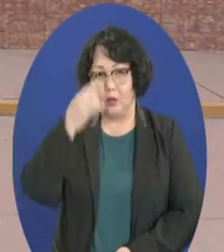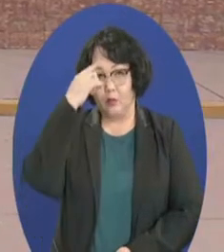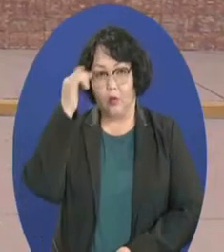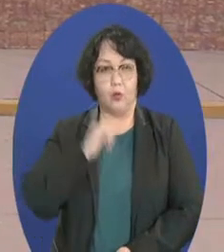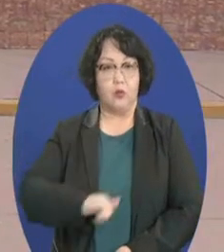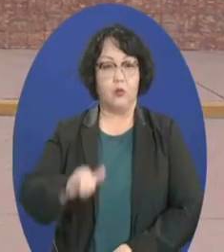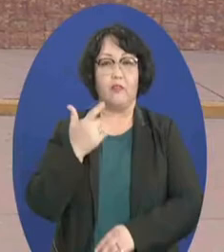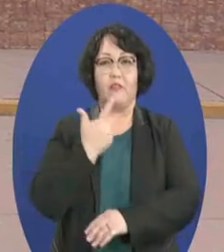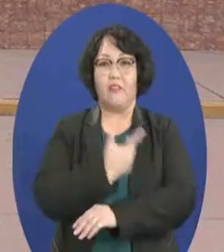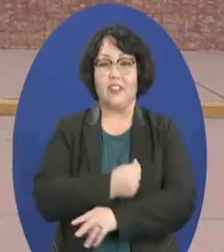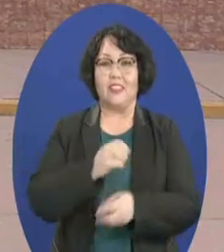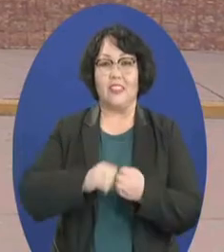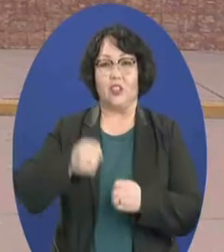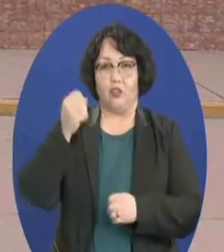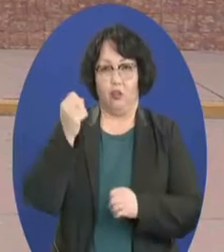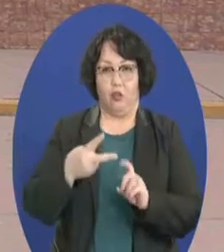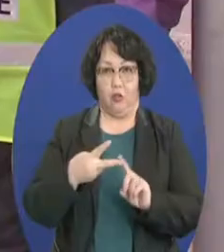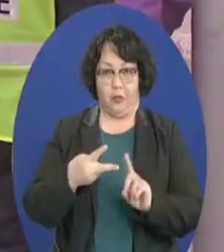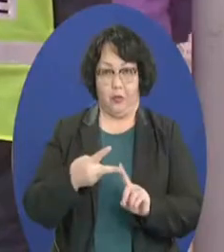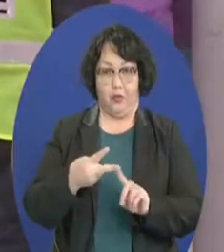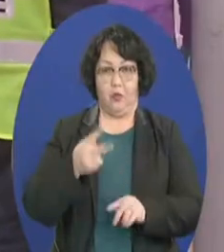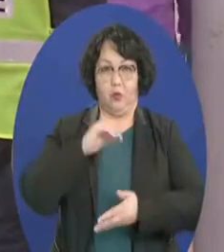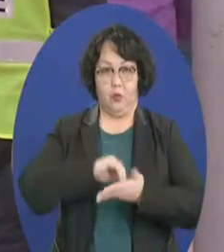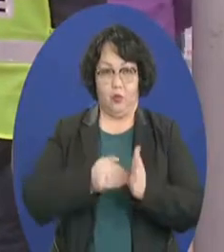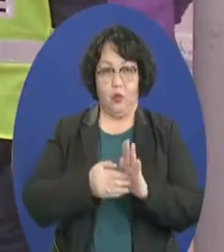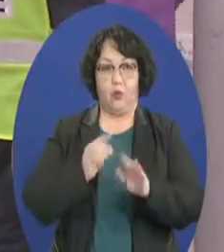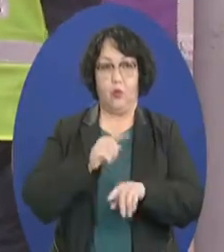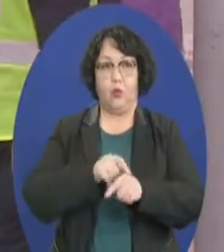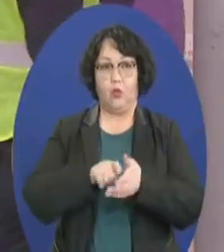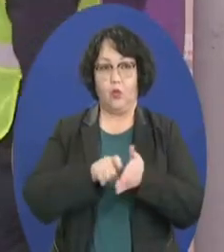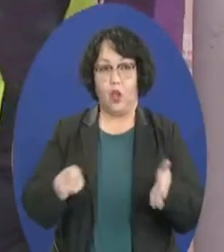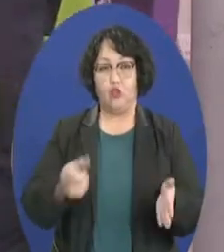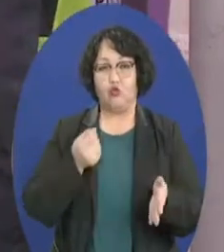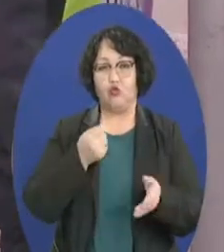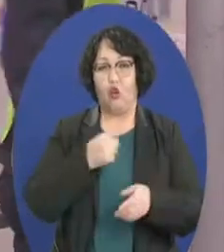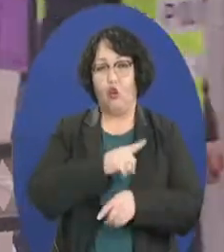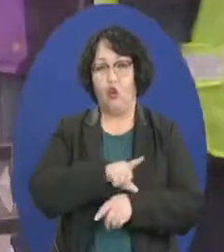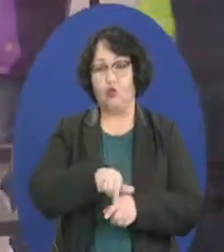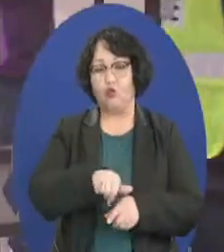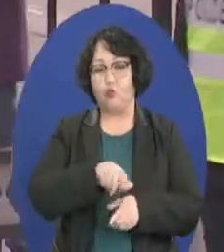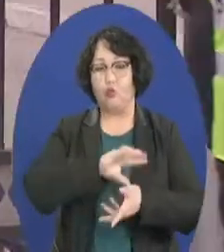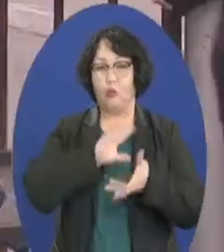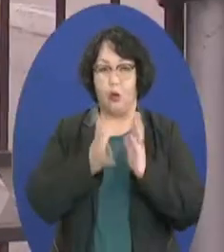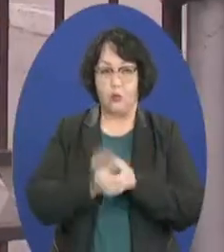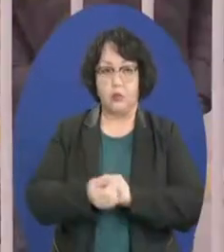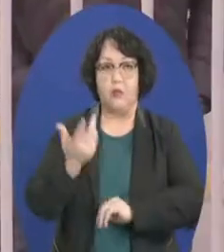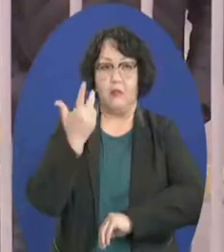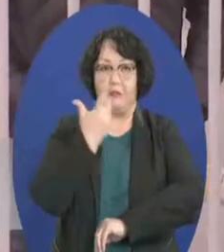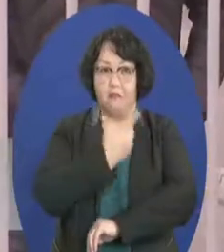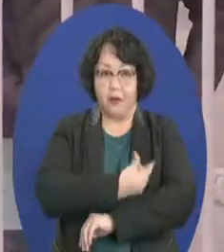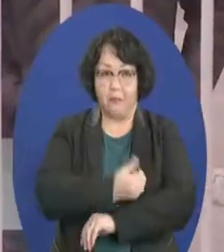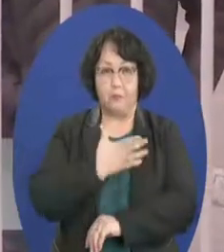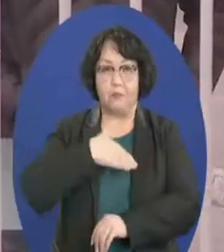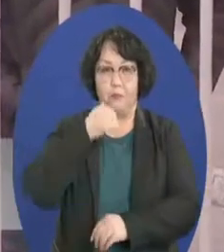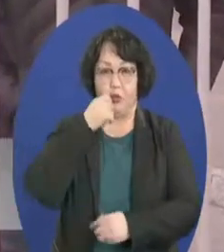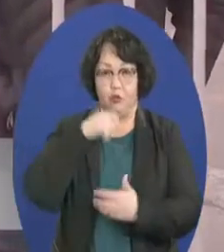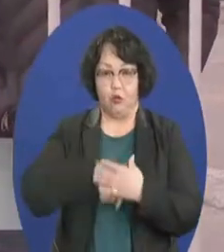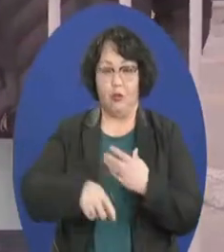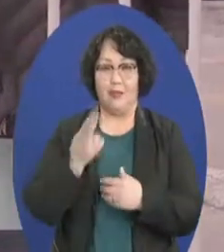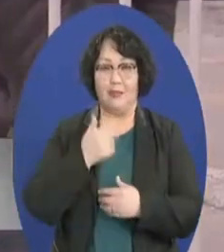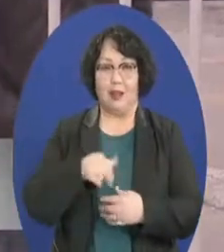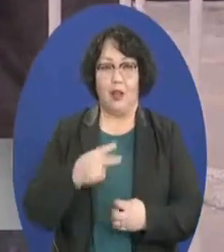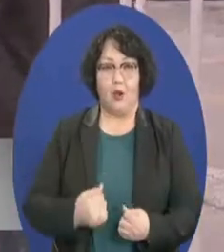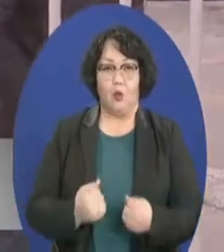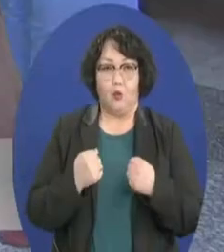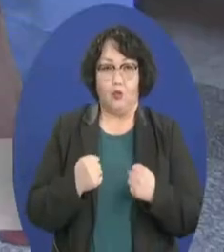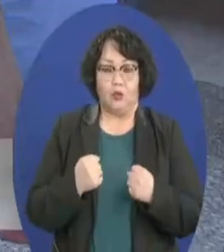Монгол улсын хэмжээнд вакцин зүйлтийн 2 дугаар тун төлөвлөгөө хугацаанаас хожимдож ирсэн ч дархлаа тогтоох үйл явцад сөрөг нөлөө гарахгүй гэж эрүүл мэндийн салбарын